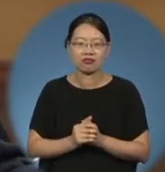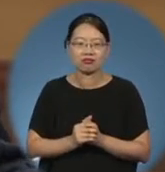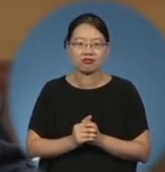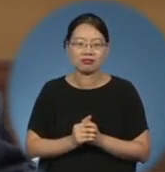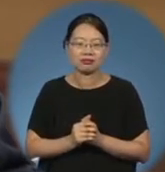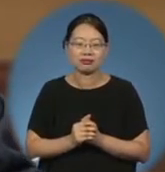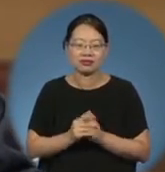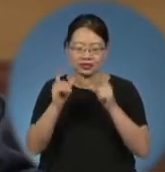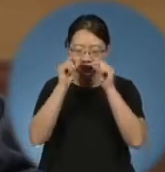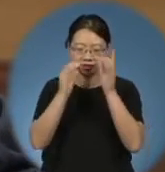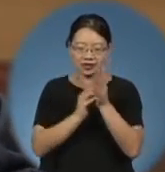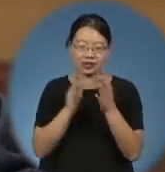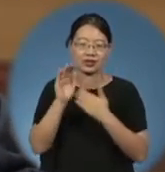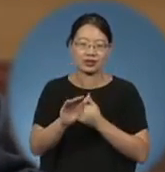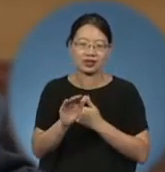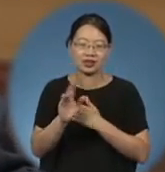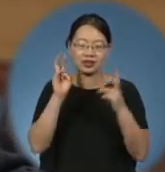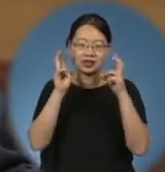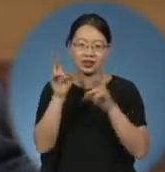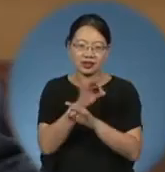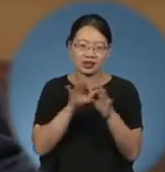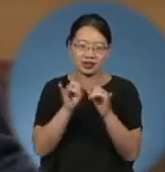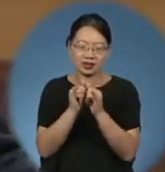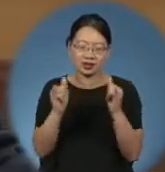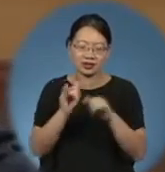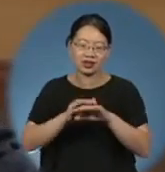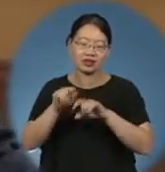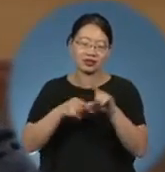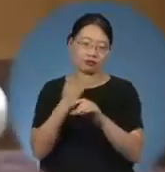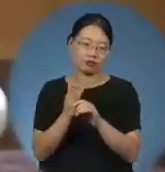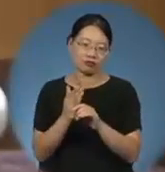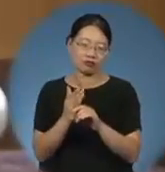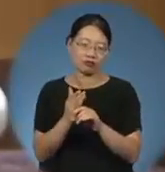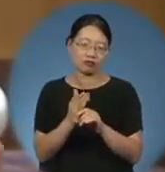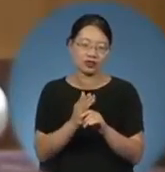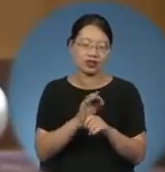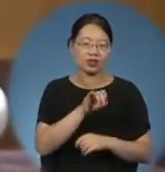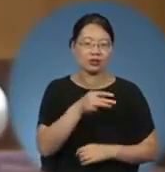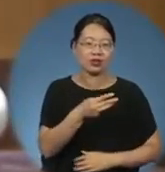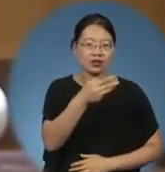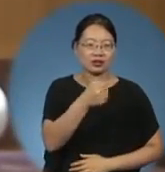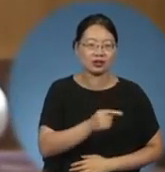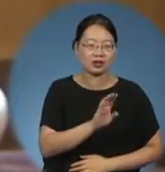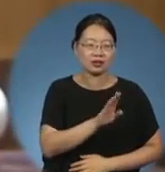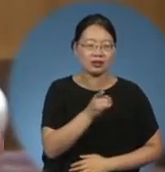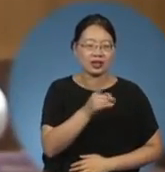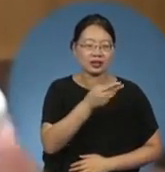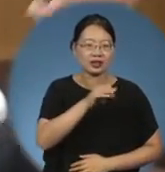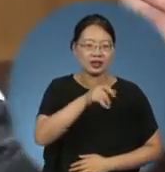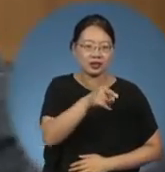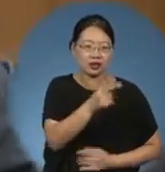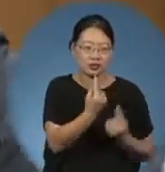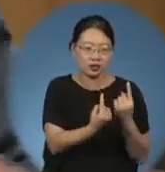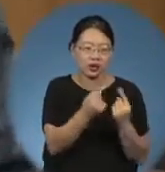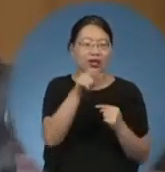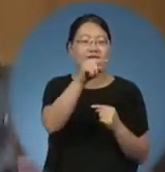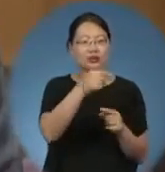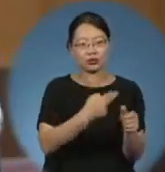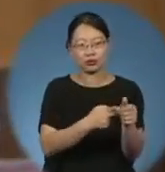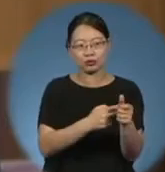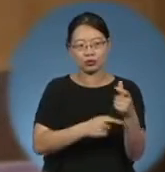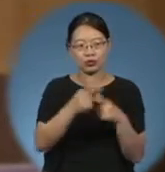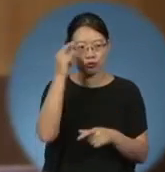이걸 깨닫고 기업 경영이 면서 실체를 하고 있답니다 월트 배팅 것 배팅 9 사람보다 그 교수님의